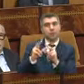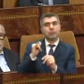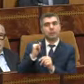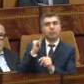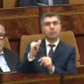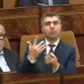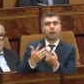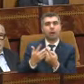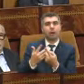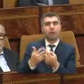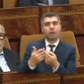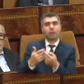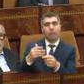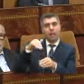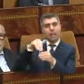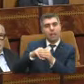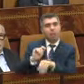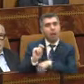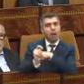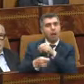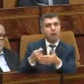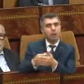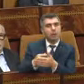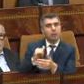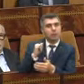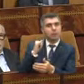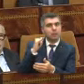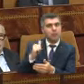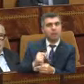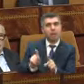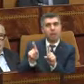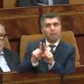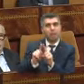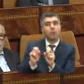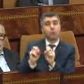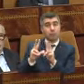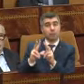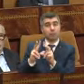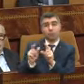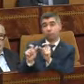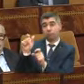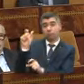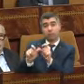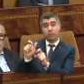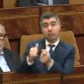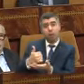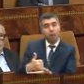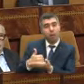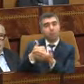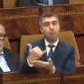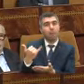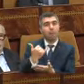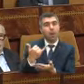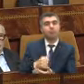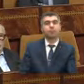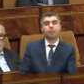فريقنا الحركي يطرح بإلحاح إلزامية تقويم الفوارق الاجتماعية والمجالية المتراكمة، وذلك